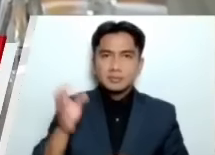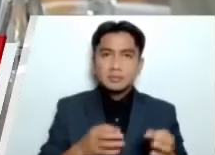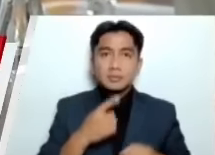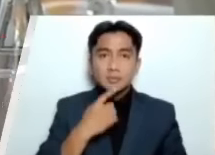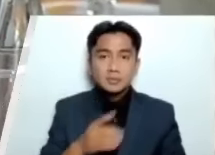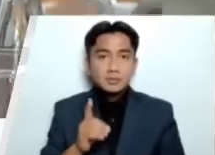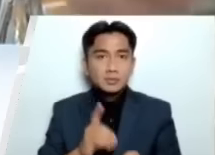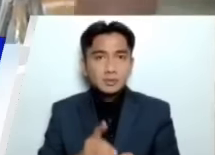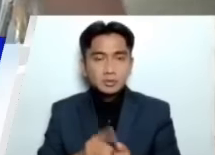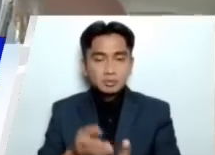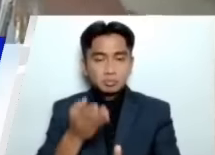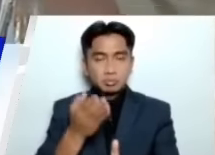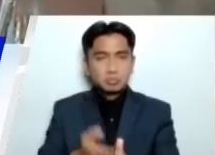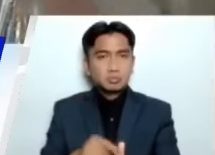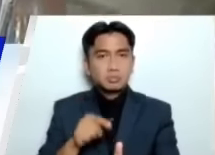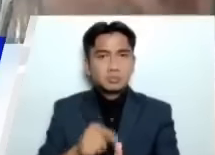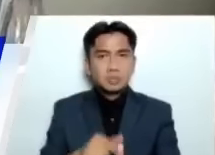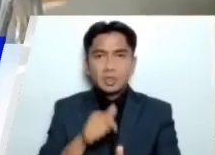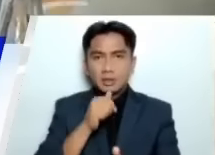hindi po siya physically